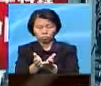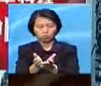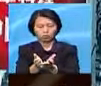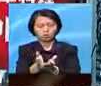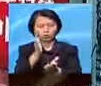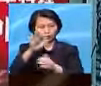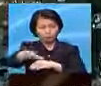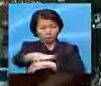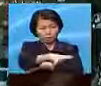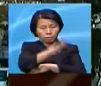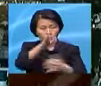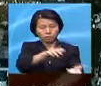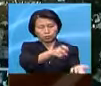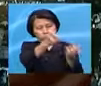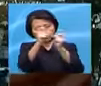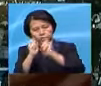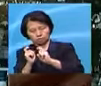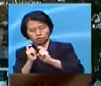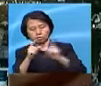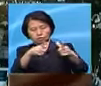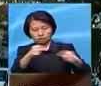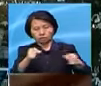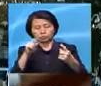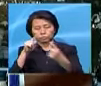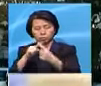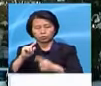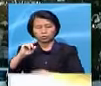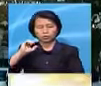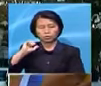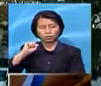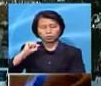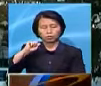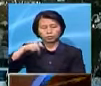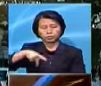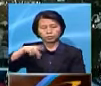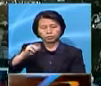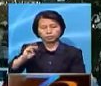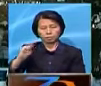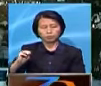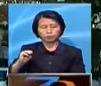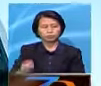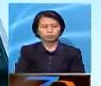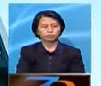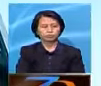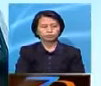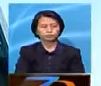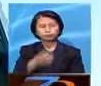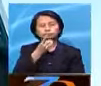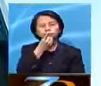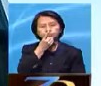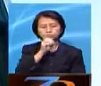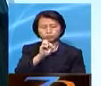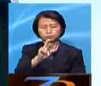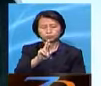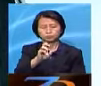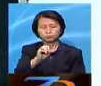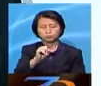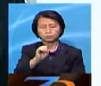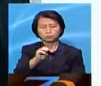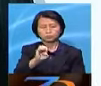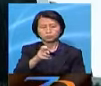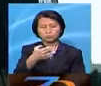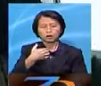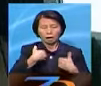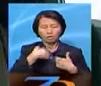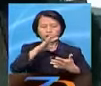dan turut disumbangkan kerajaan jepun kepada agensi penguatkuasaan maritim Malaysia Datuk Seri Rosman mansor yang mempunyai jadual